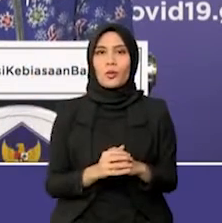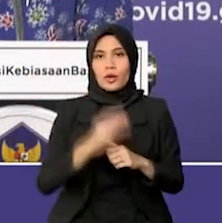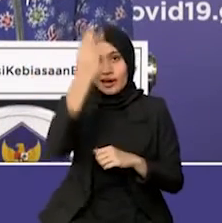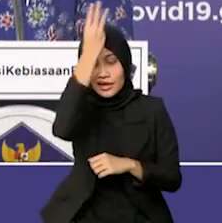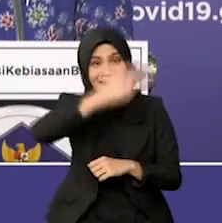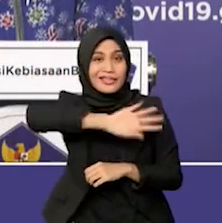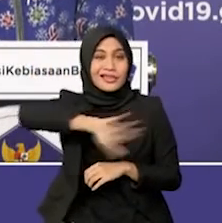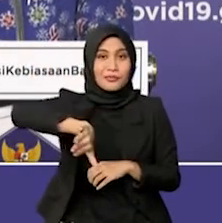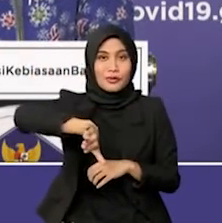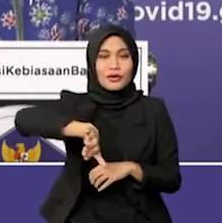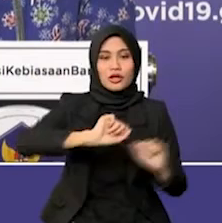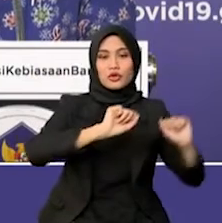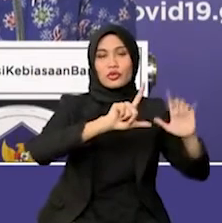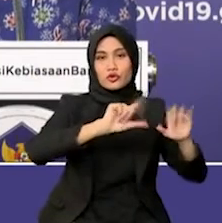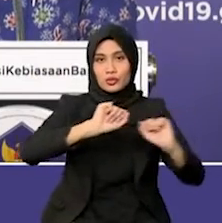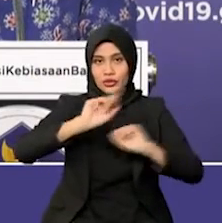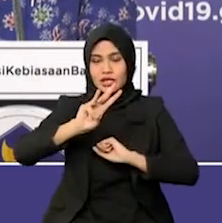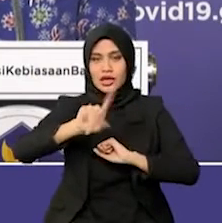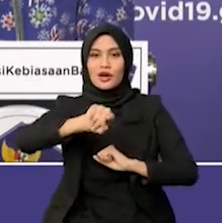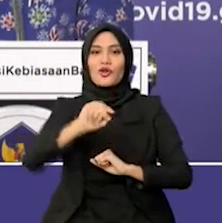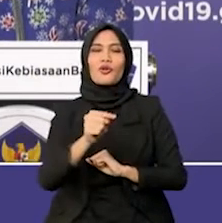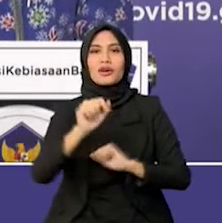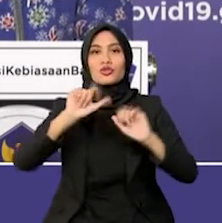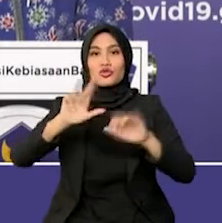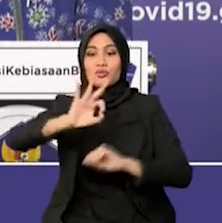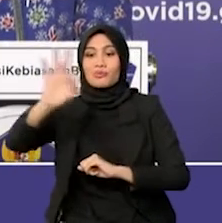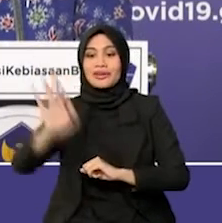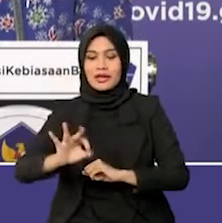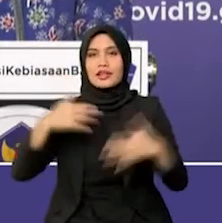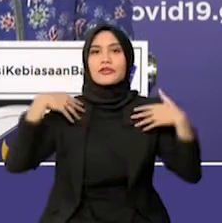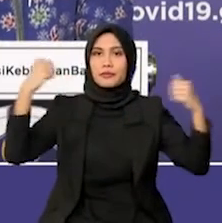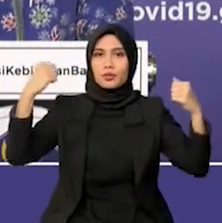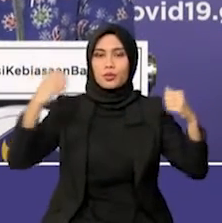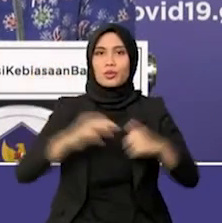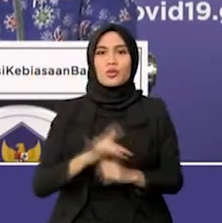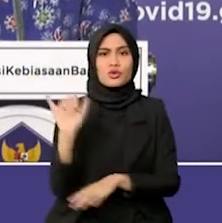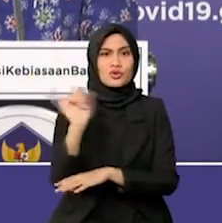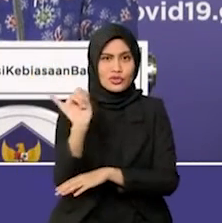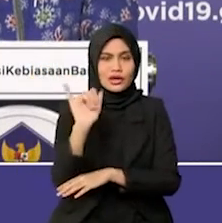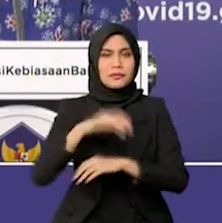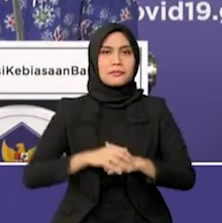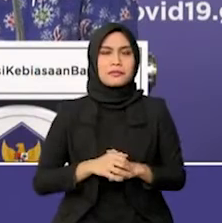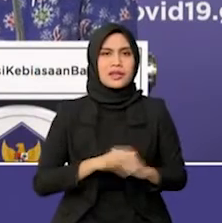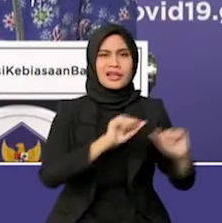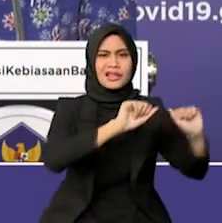Kalimantan Timur 73 koma tujuh persen sembuh Yogyakarta